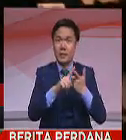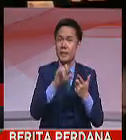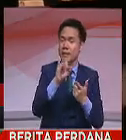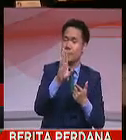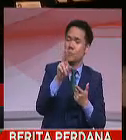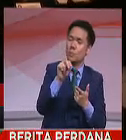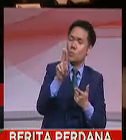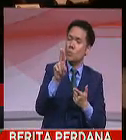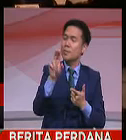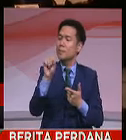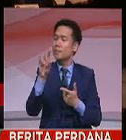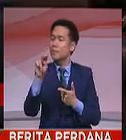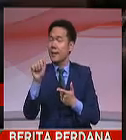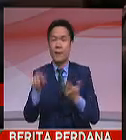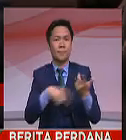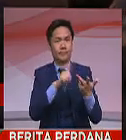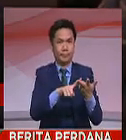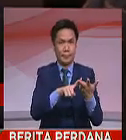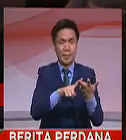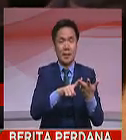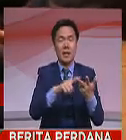Sina Malaysia, Persatuan